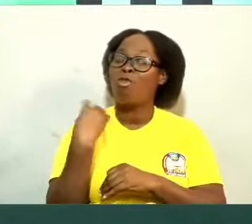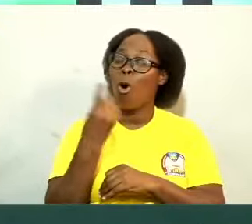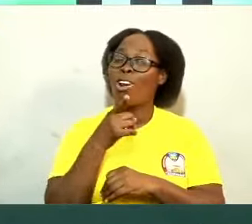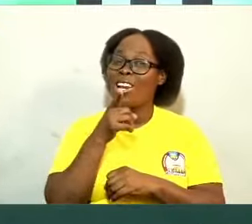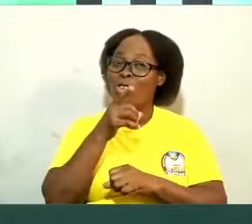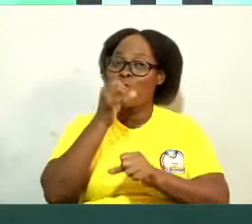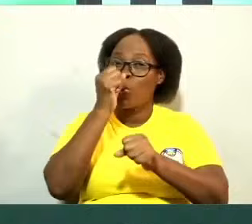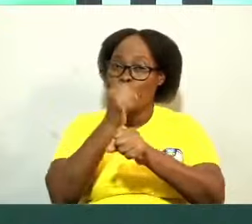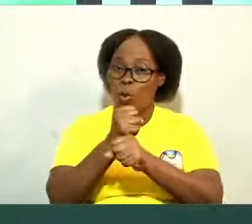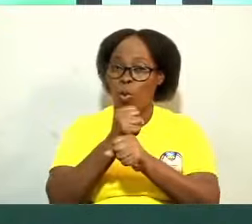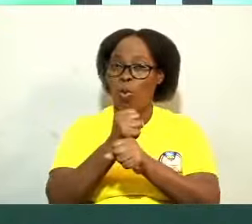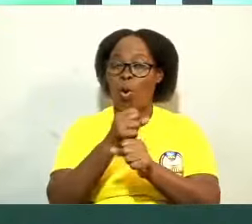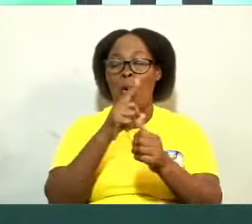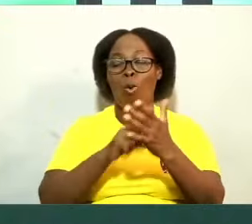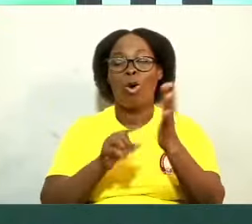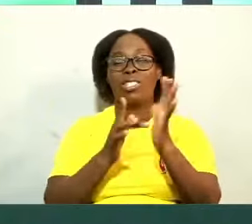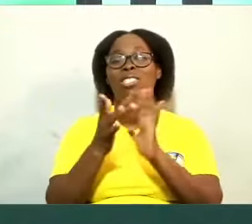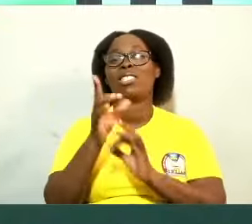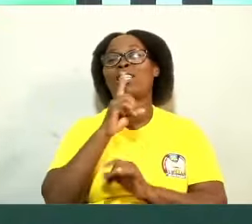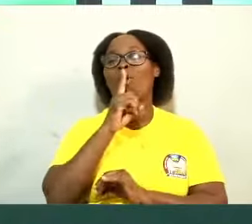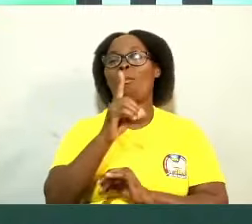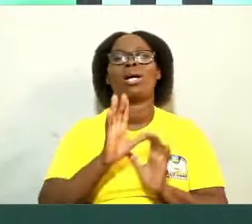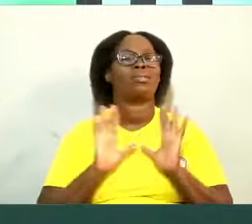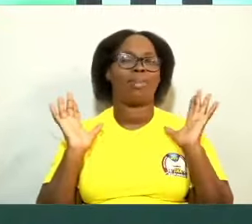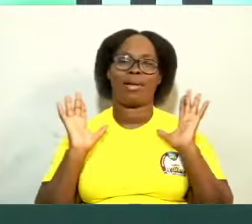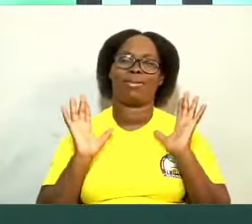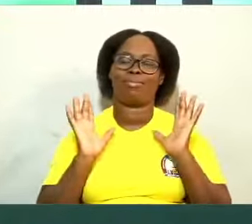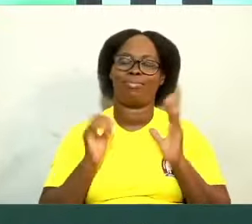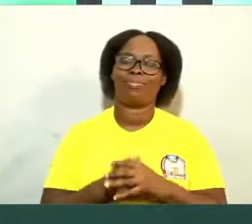unatenda anayoamuru. Basi